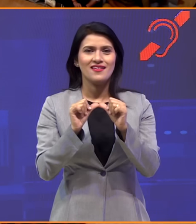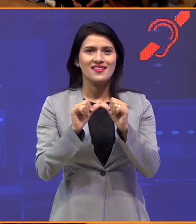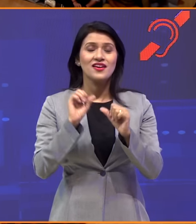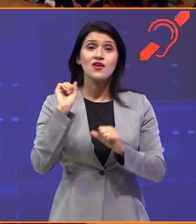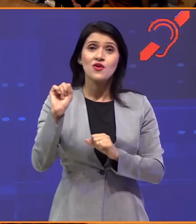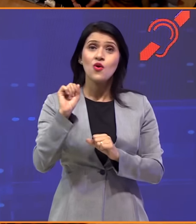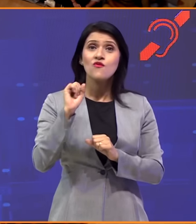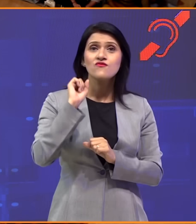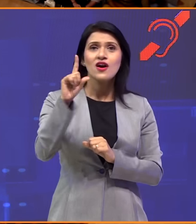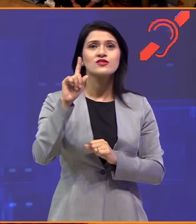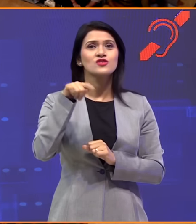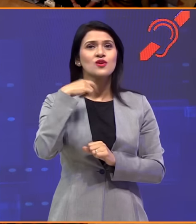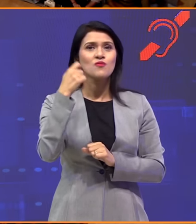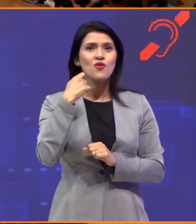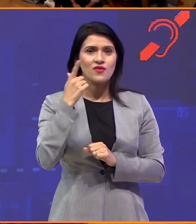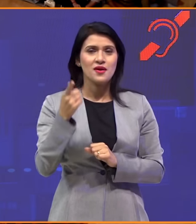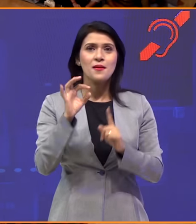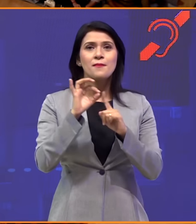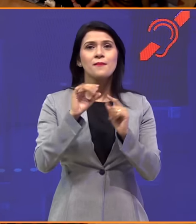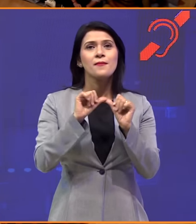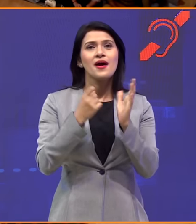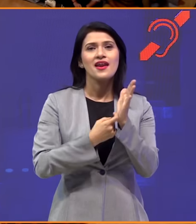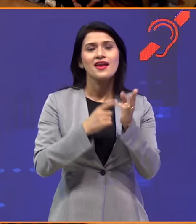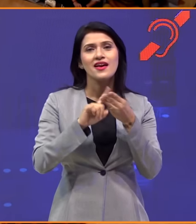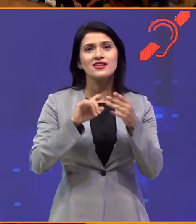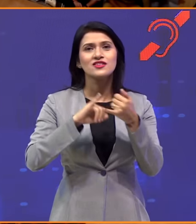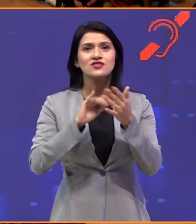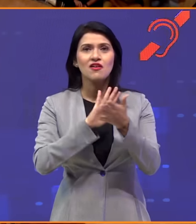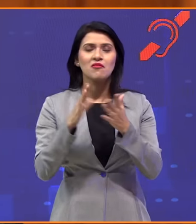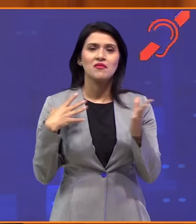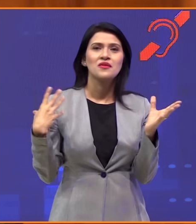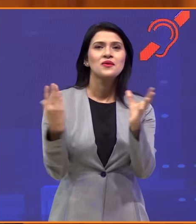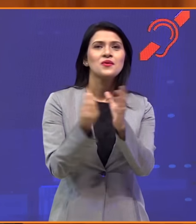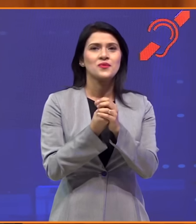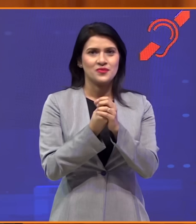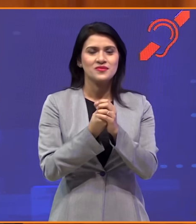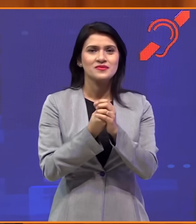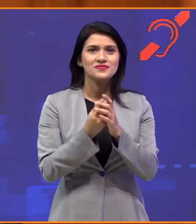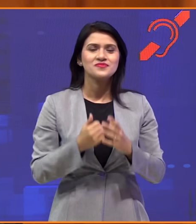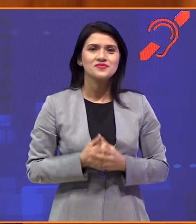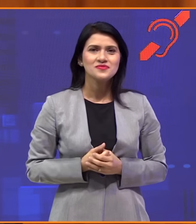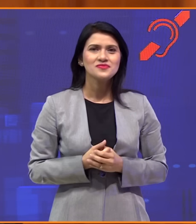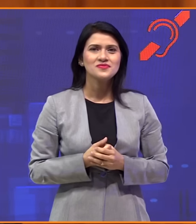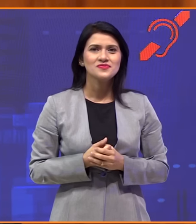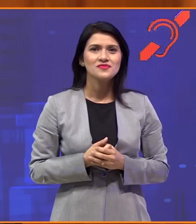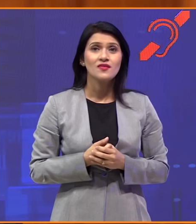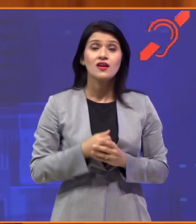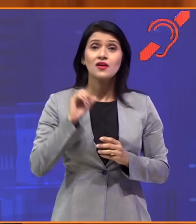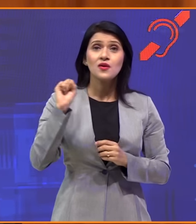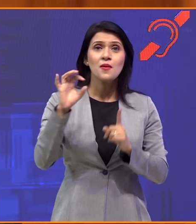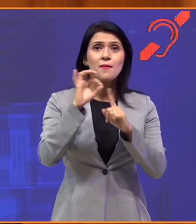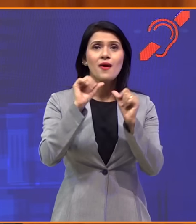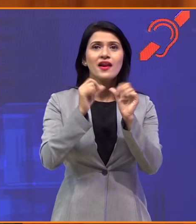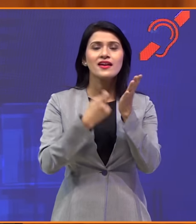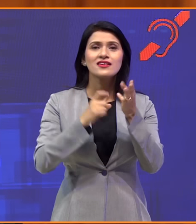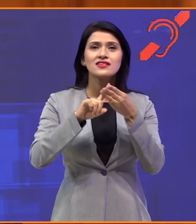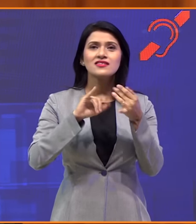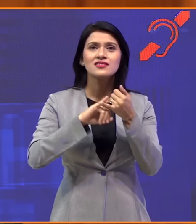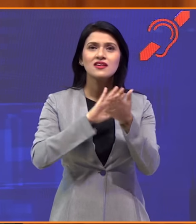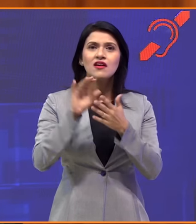वह पहली फिल्म थी जिसमें परेश ह वल जी थे मैं था लेकिन एक कमाल का किस्सा है परेश रावल जी की डेट्स की समस्या हो रही